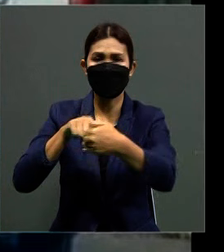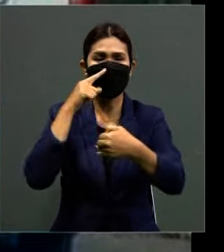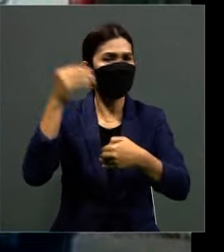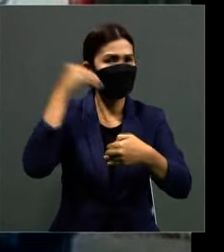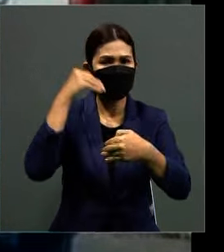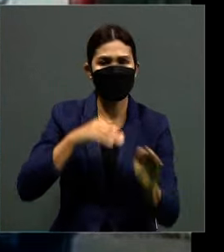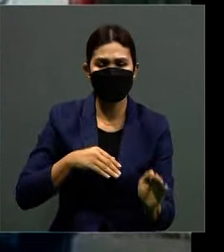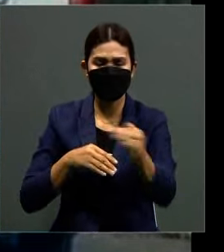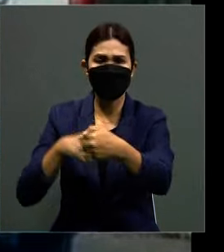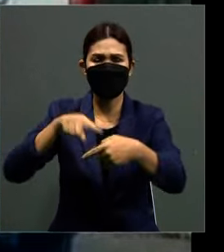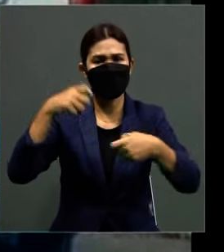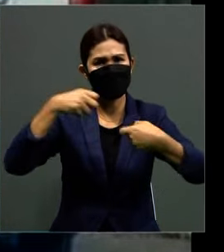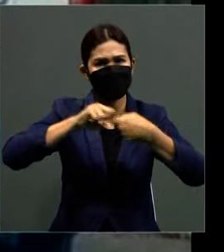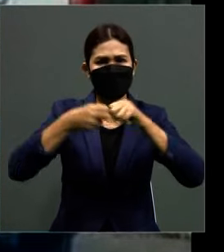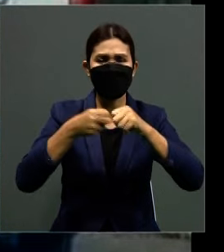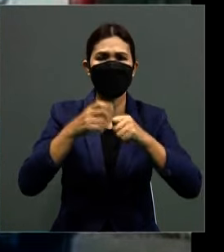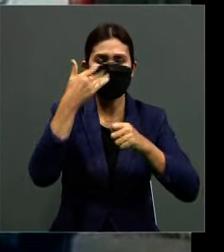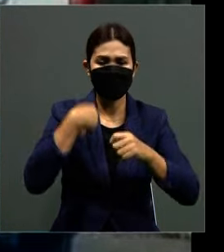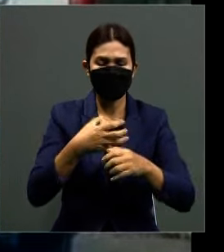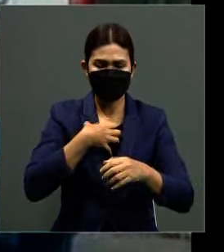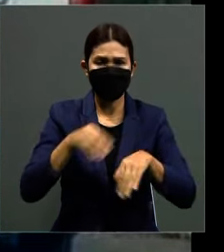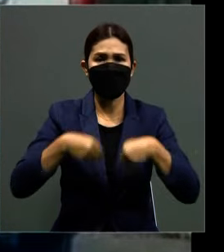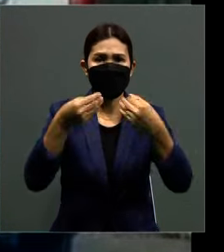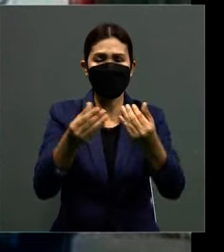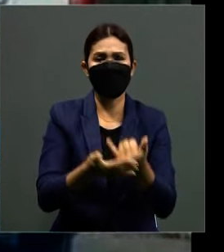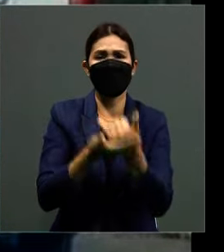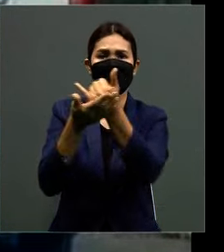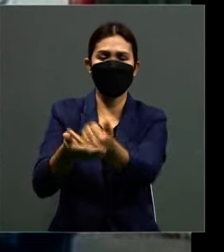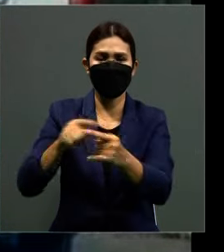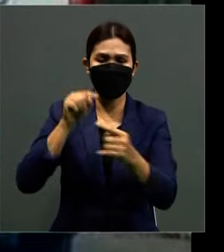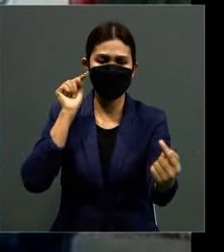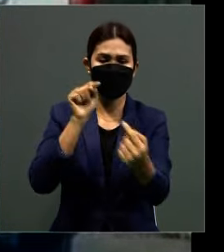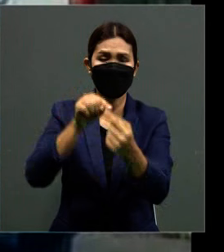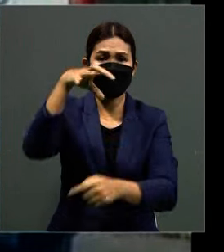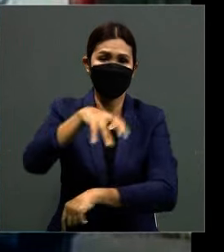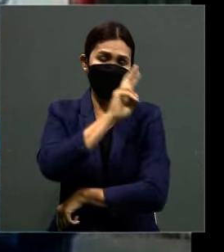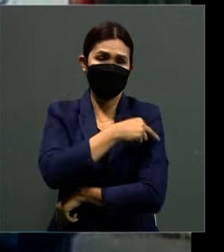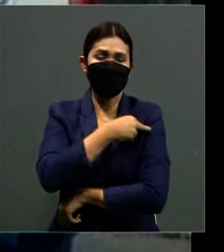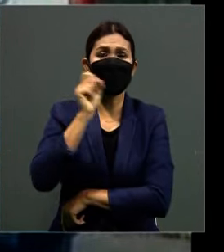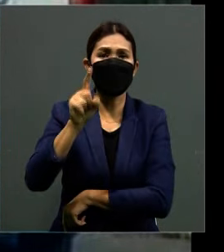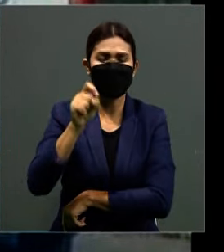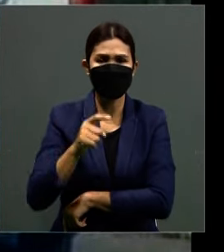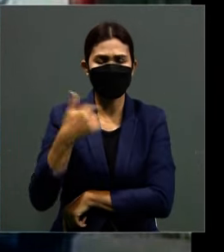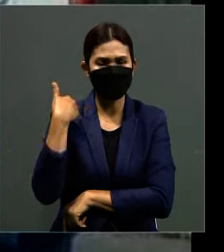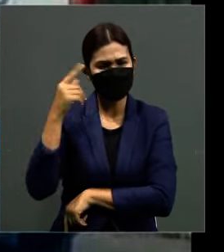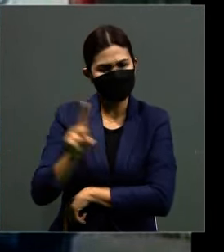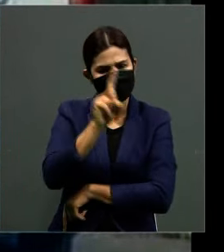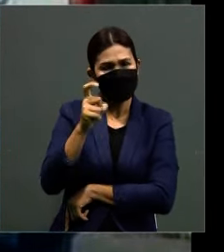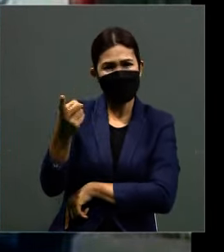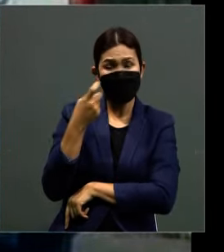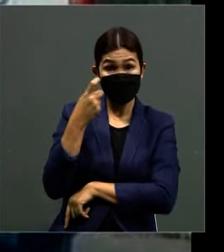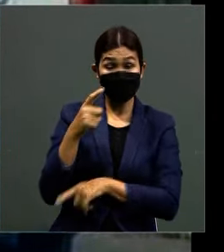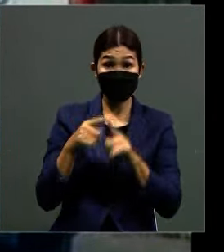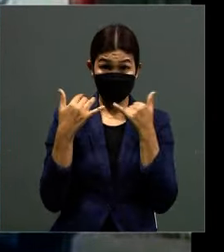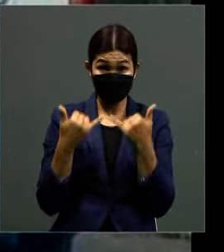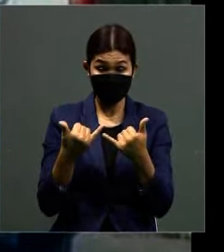ตลอดเส้นทางเพื่อที่จะนำน้องให้ไปถึงโรงพยาบาลจุฬาให้เร็วที่สุดมีคำถามตามมาอีกว่าเอ๊ะน้องตอน